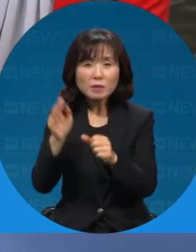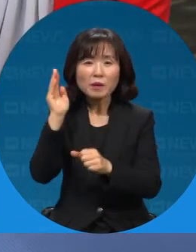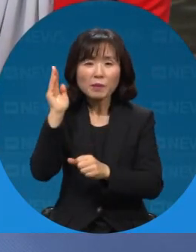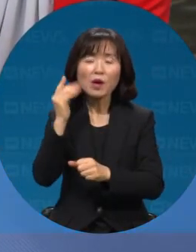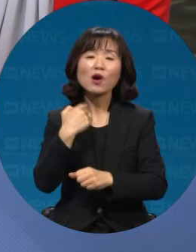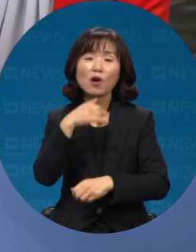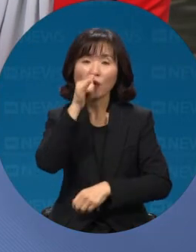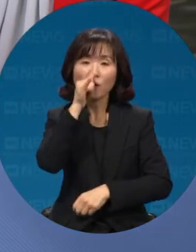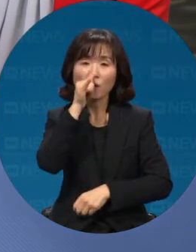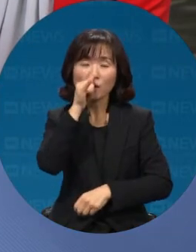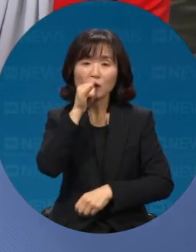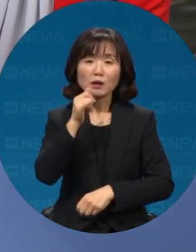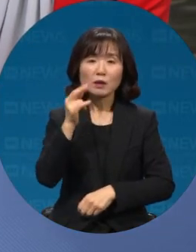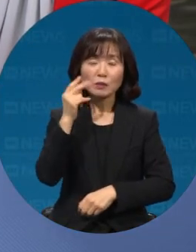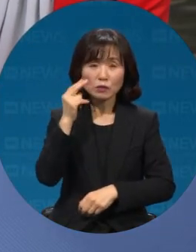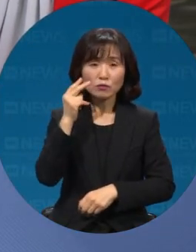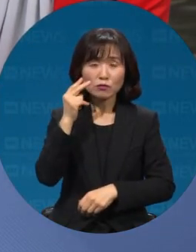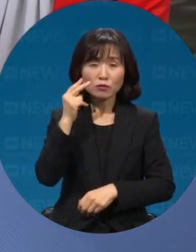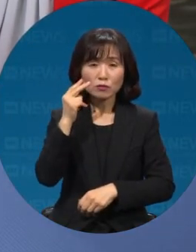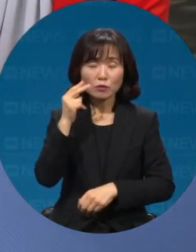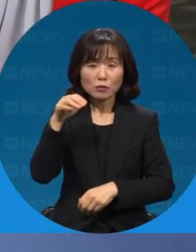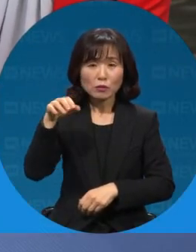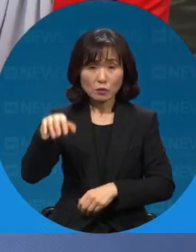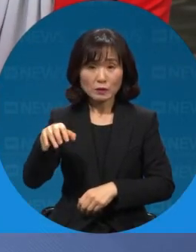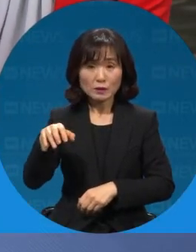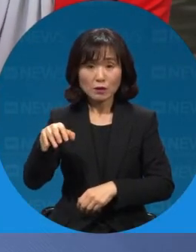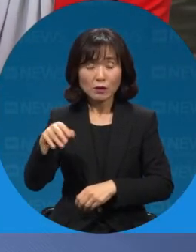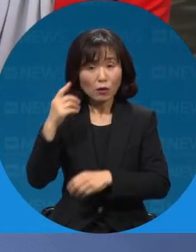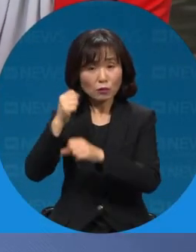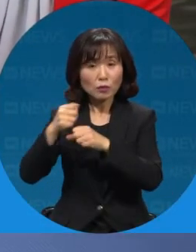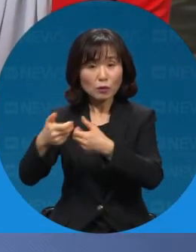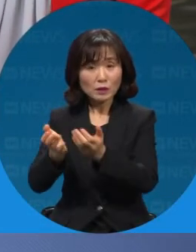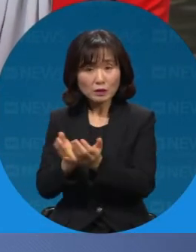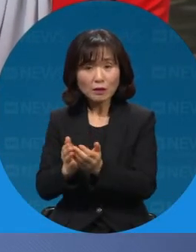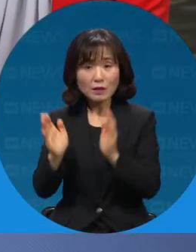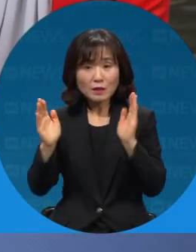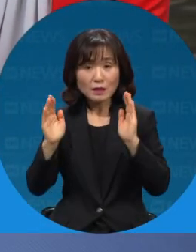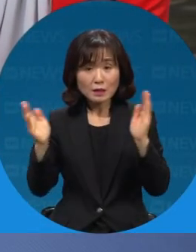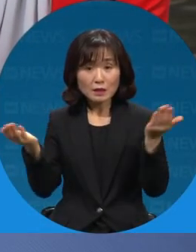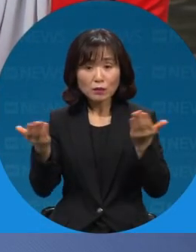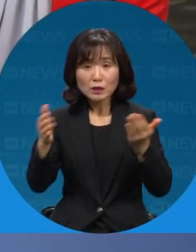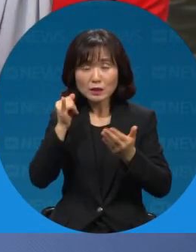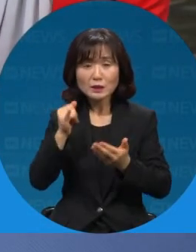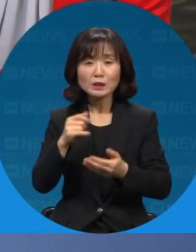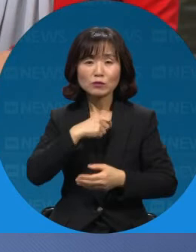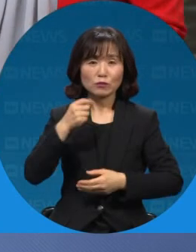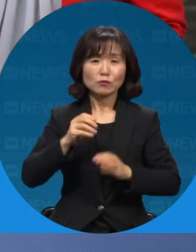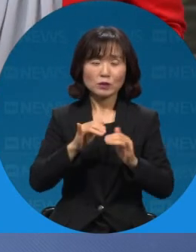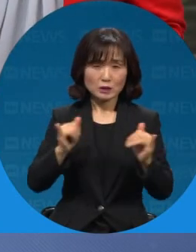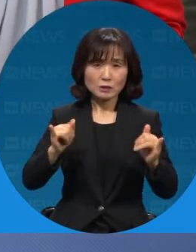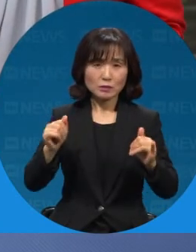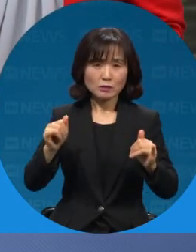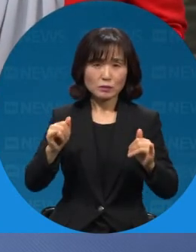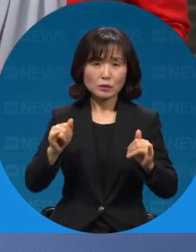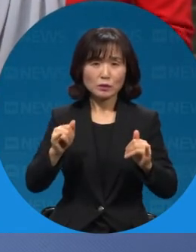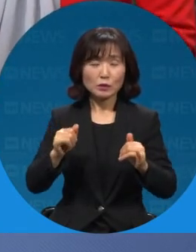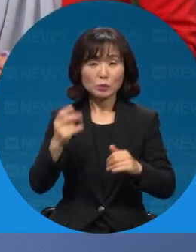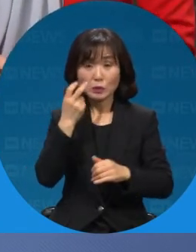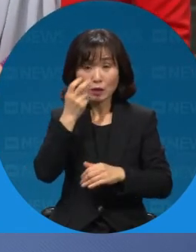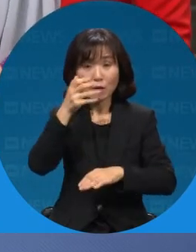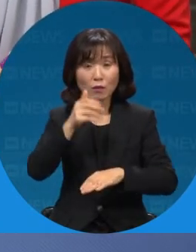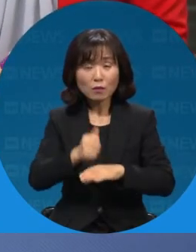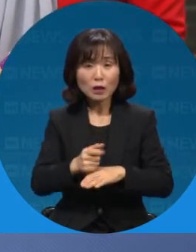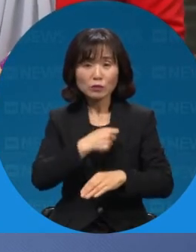실제 미국의 학습을 기관에서 일하는 중국인 및 비 중국의 과학자들 대상으로 벌인 한 조사에 따르면 중국계